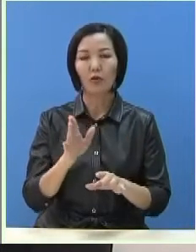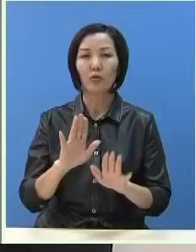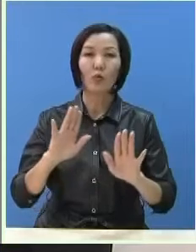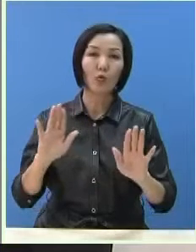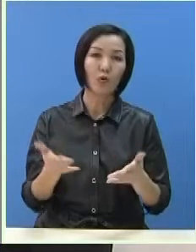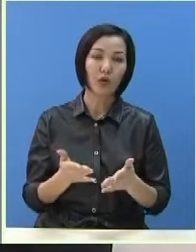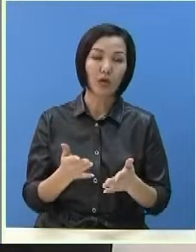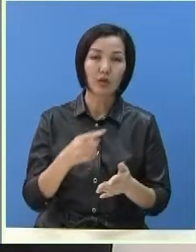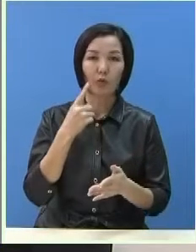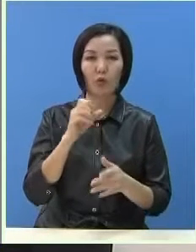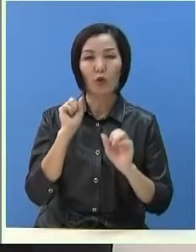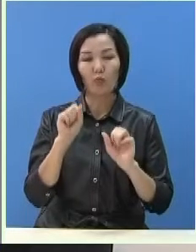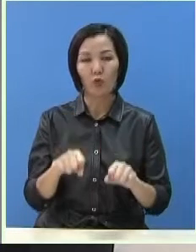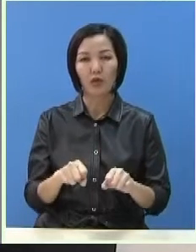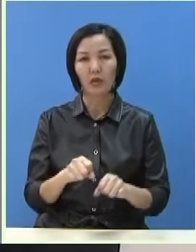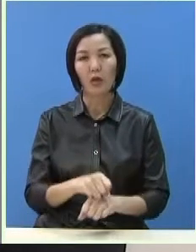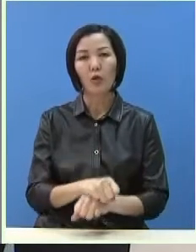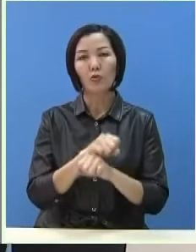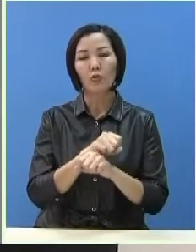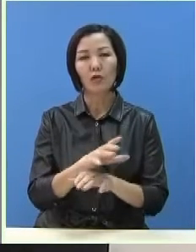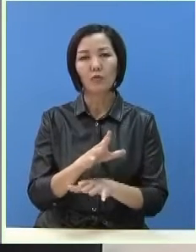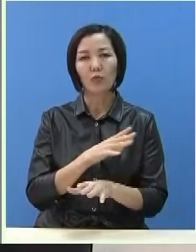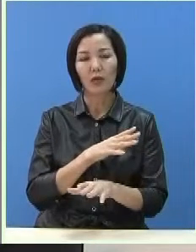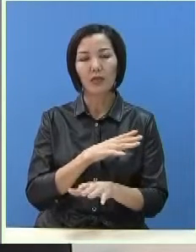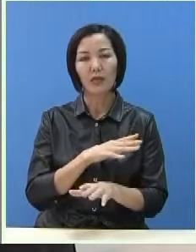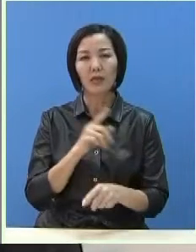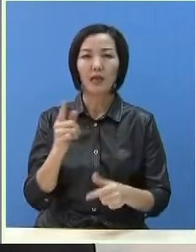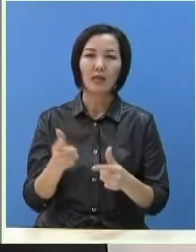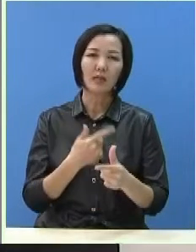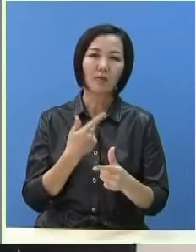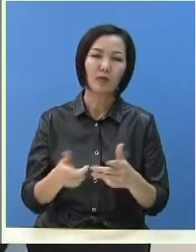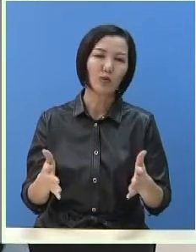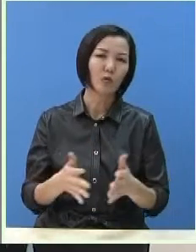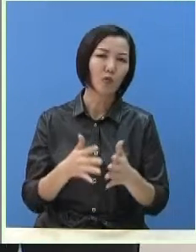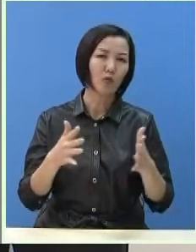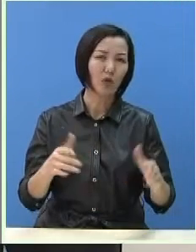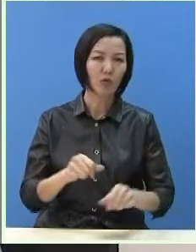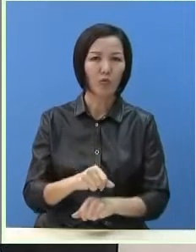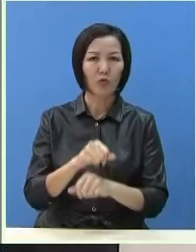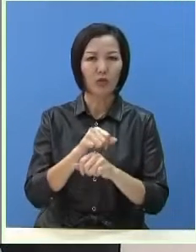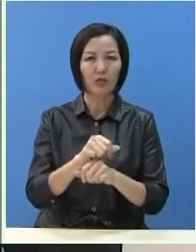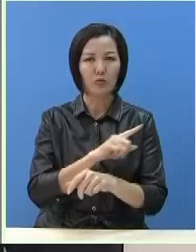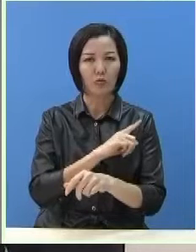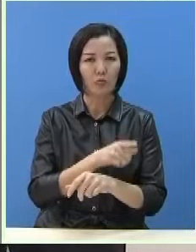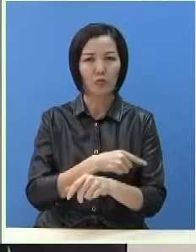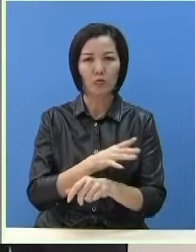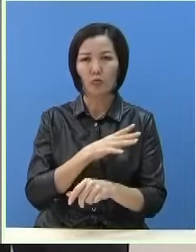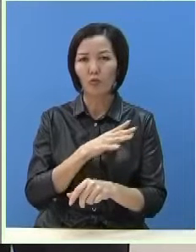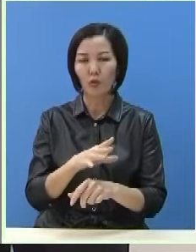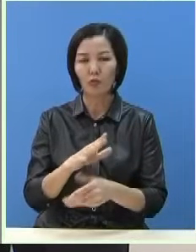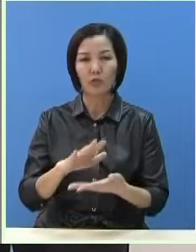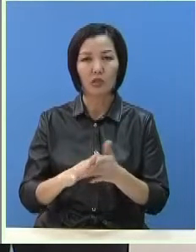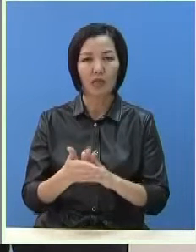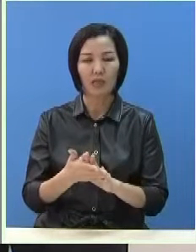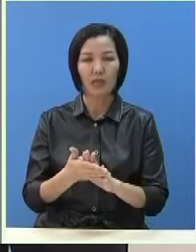алып қарастыруға болады. Себебі жаңағы төңкеріс болатындай немесе үлкен бір көтеріліс болатындай жағдайды былай